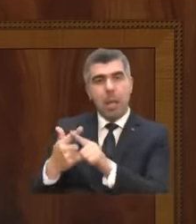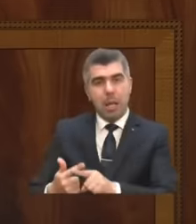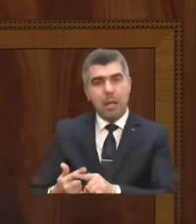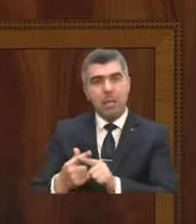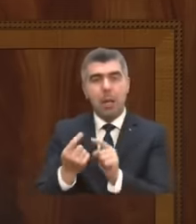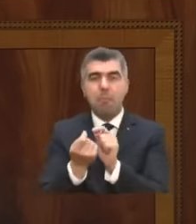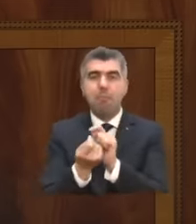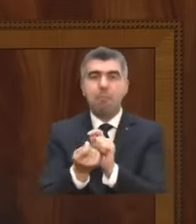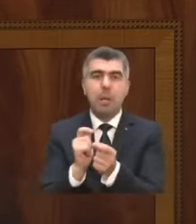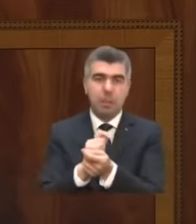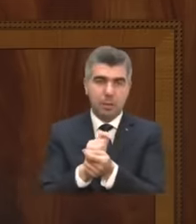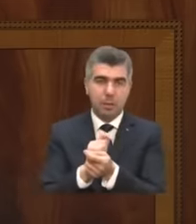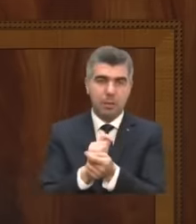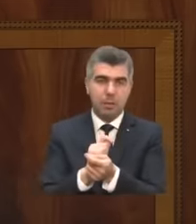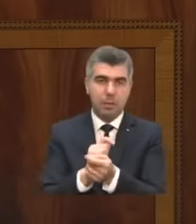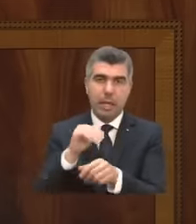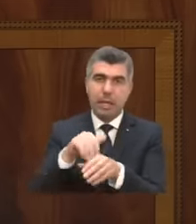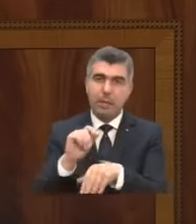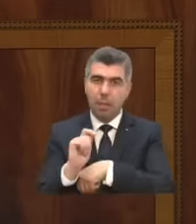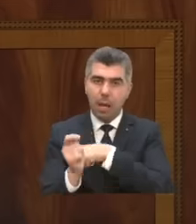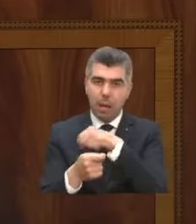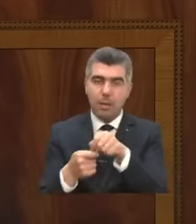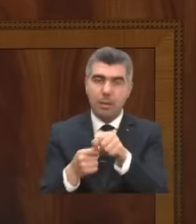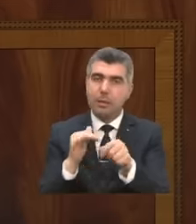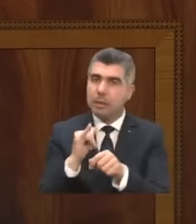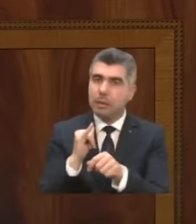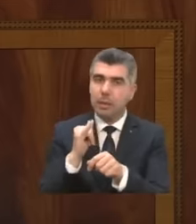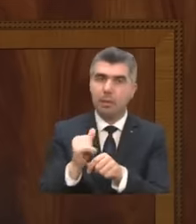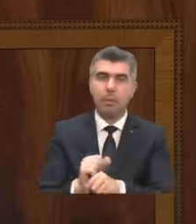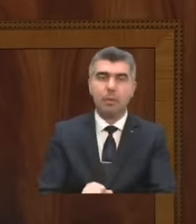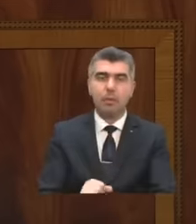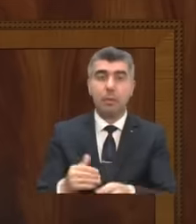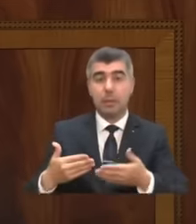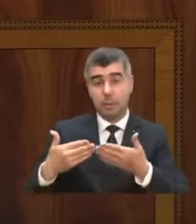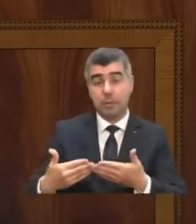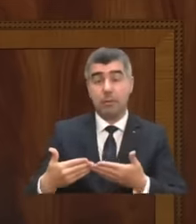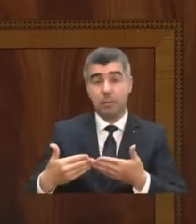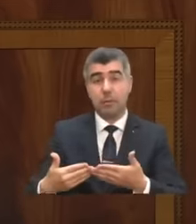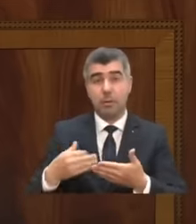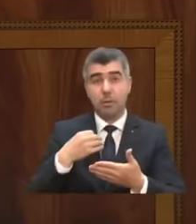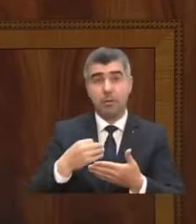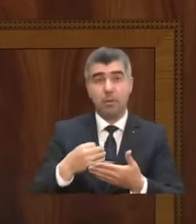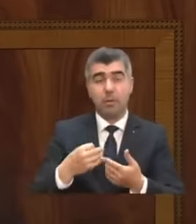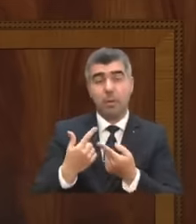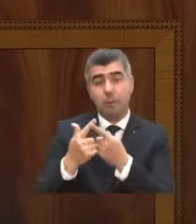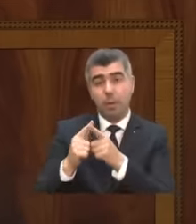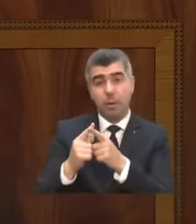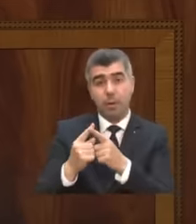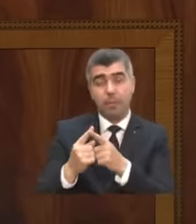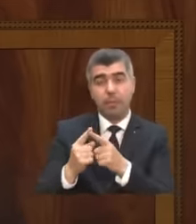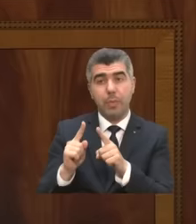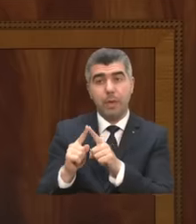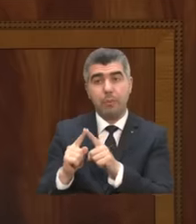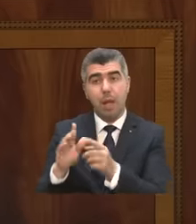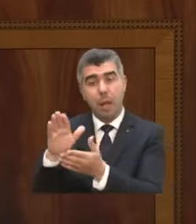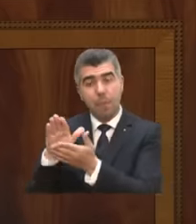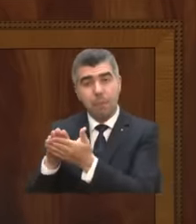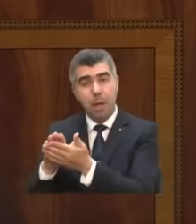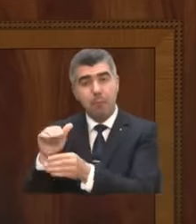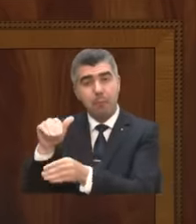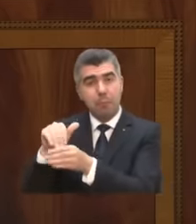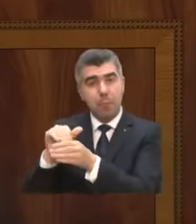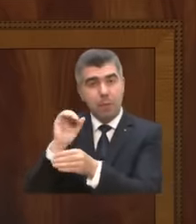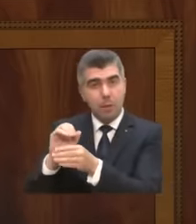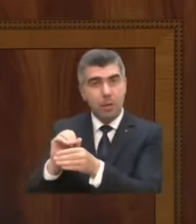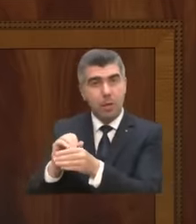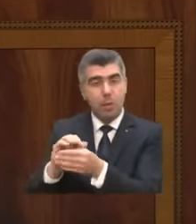به كحركة شعبية. اليوم جميع المؤشرات أصبحت متجاوزة، نسبة النمو، تضخم، العجز،